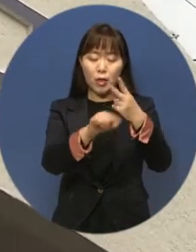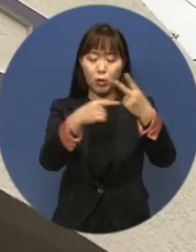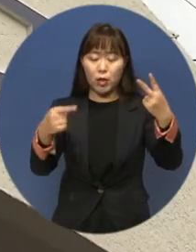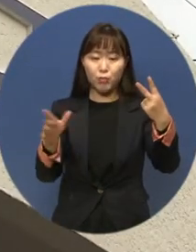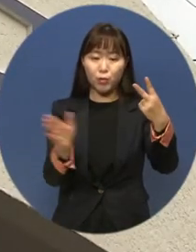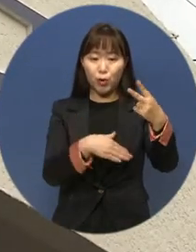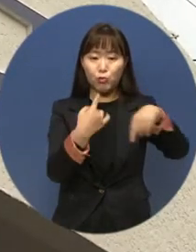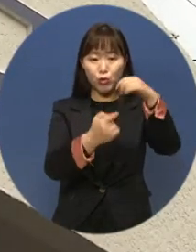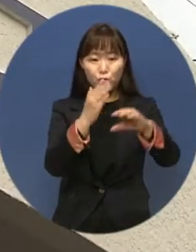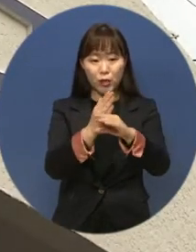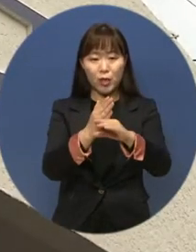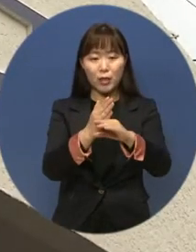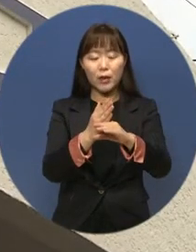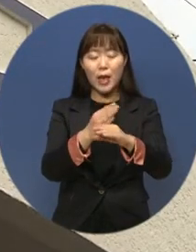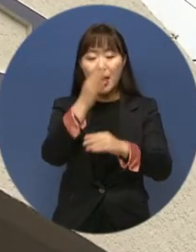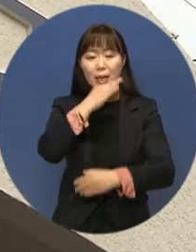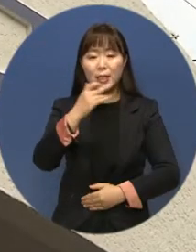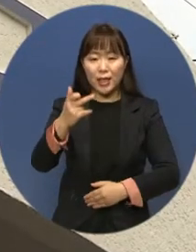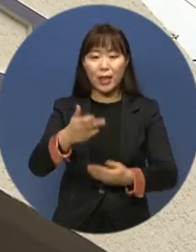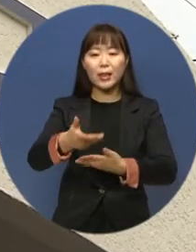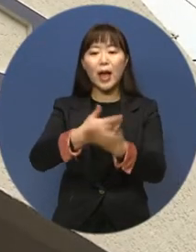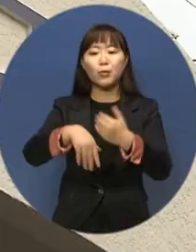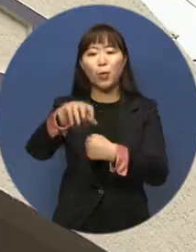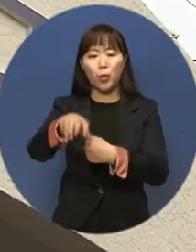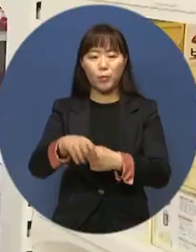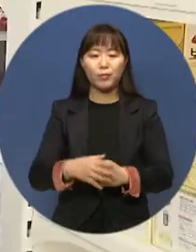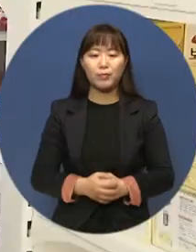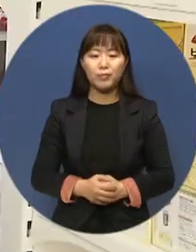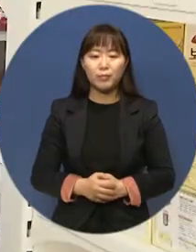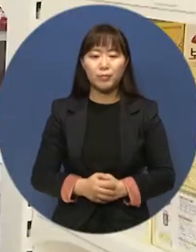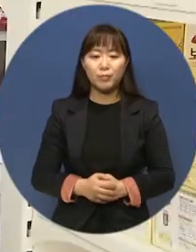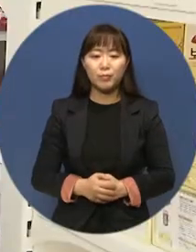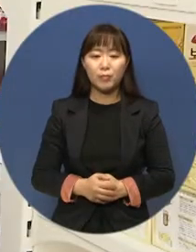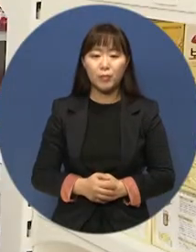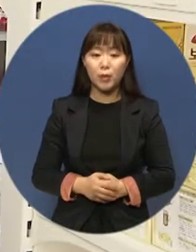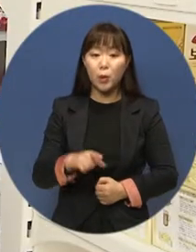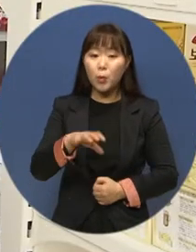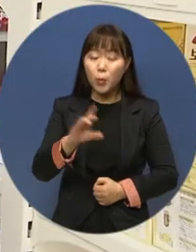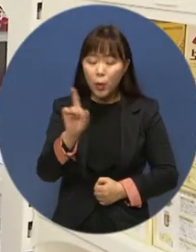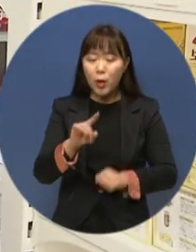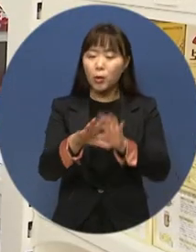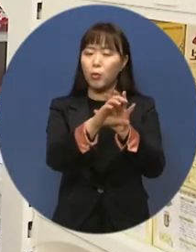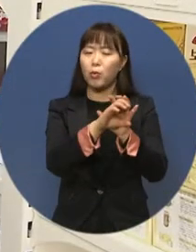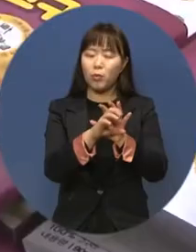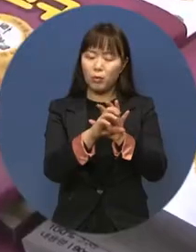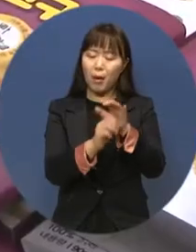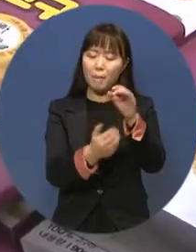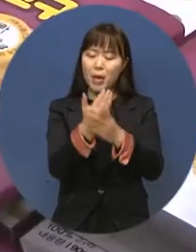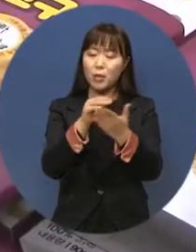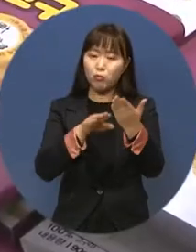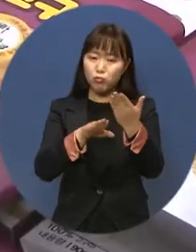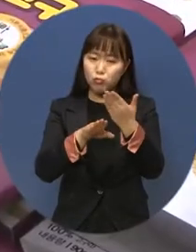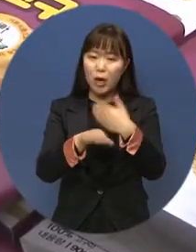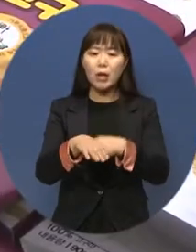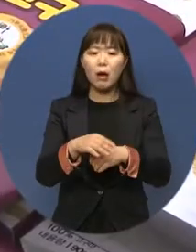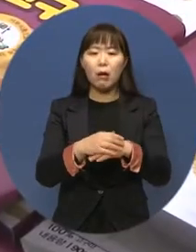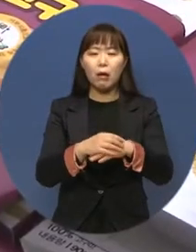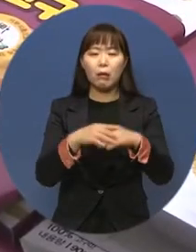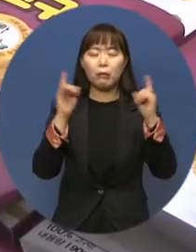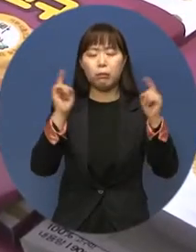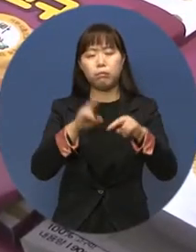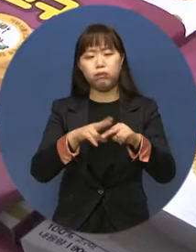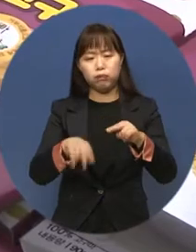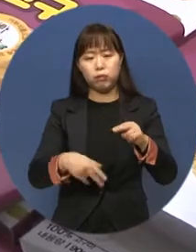중인 익산 나눔곳간이 대표적 사례입니다. 익산 나눔곳간은 코로나19 발생 이후 실직,